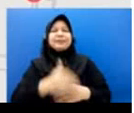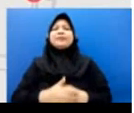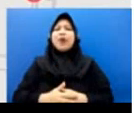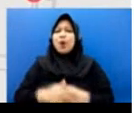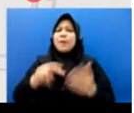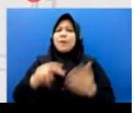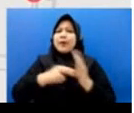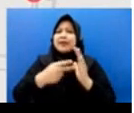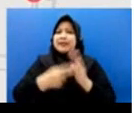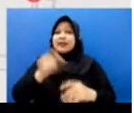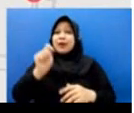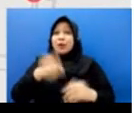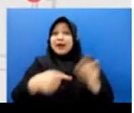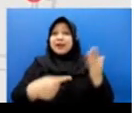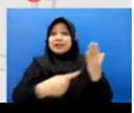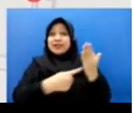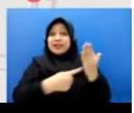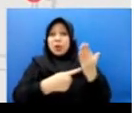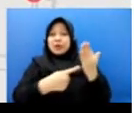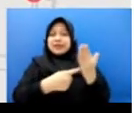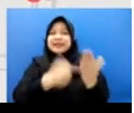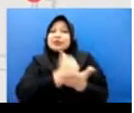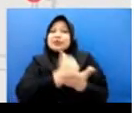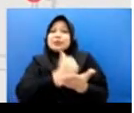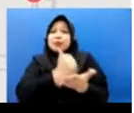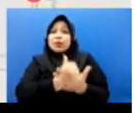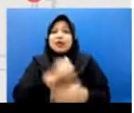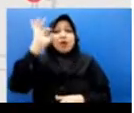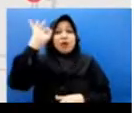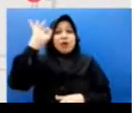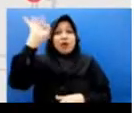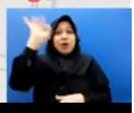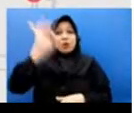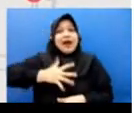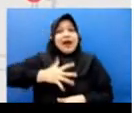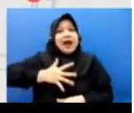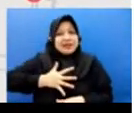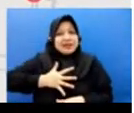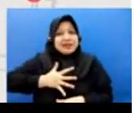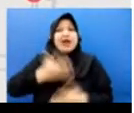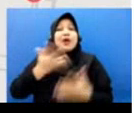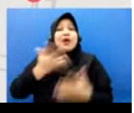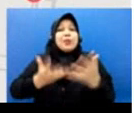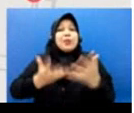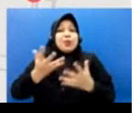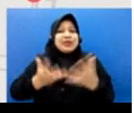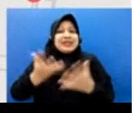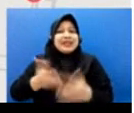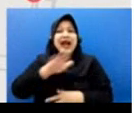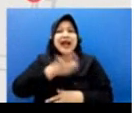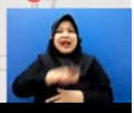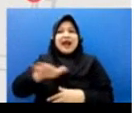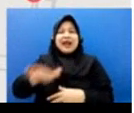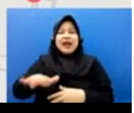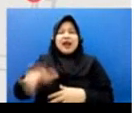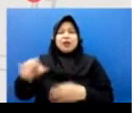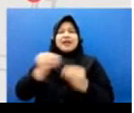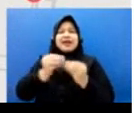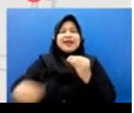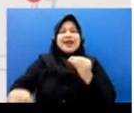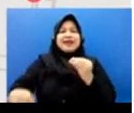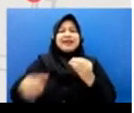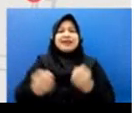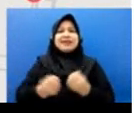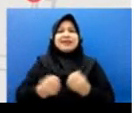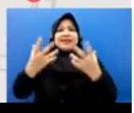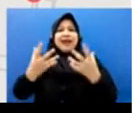sebenarnya khawatir karena anaknya terjebak dalam generasi instan bisa disebutnya, karena kemana-mana ada instan.